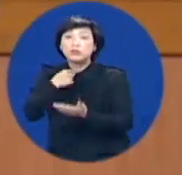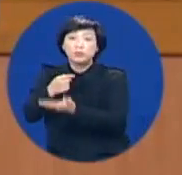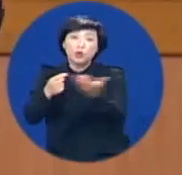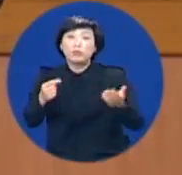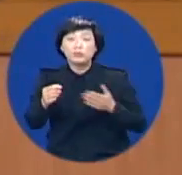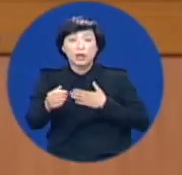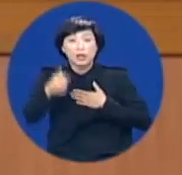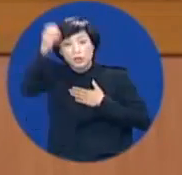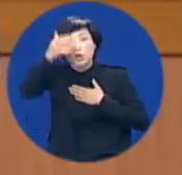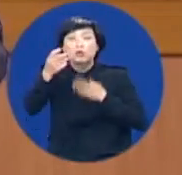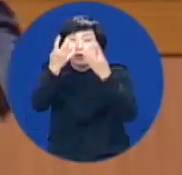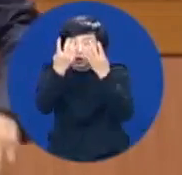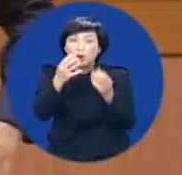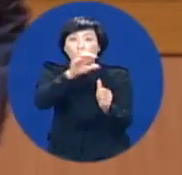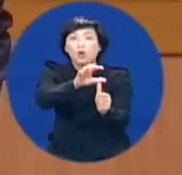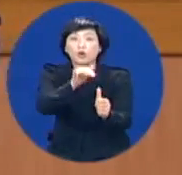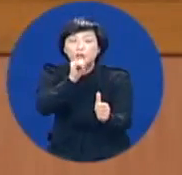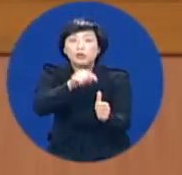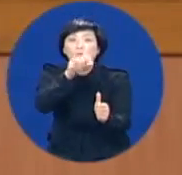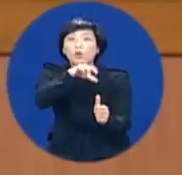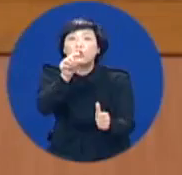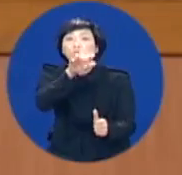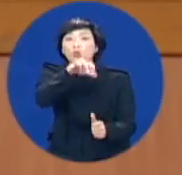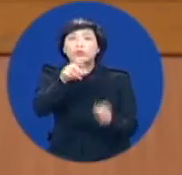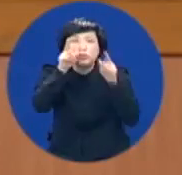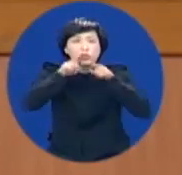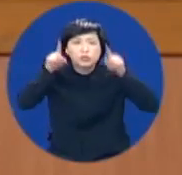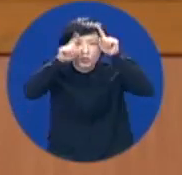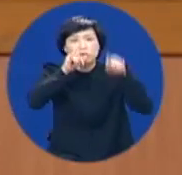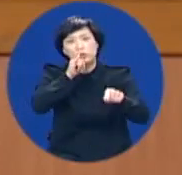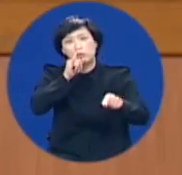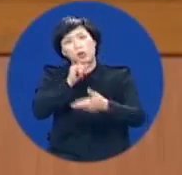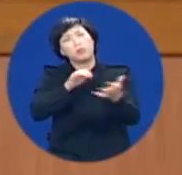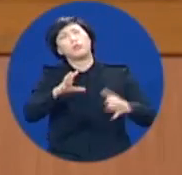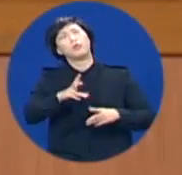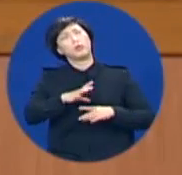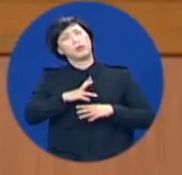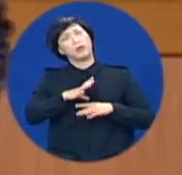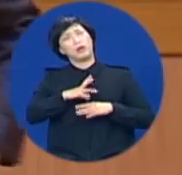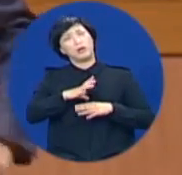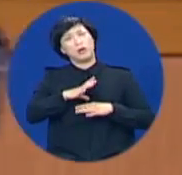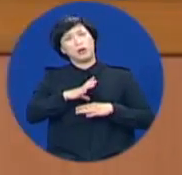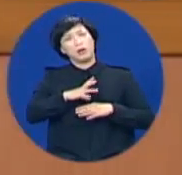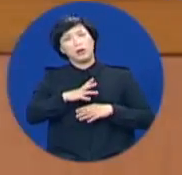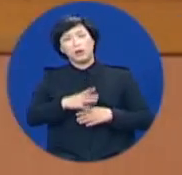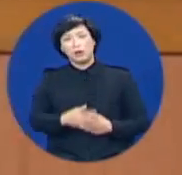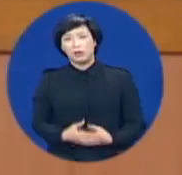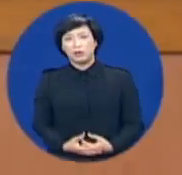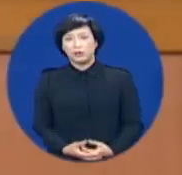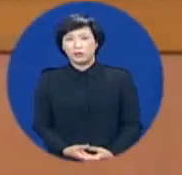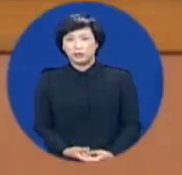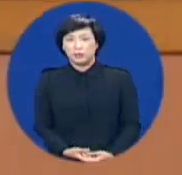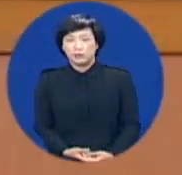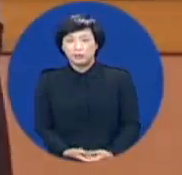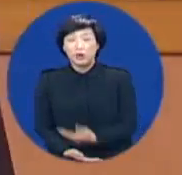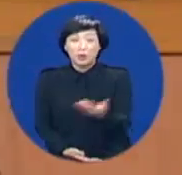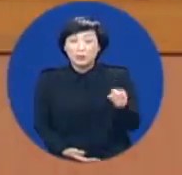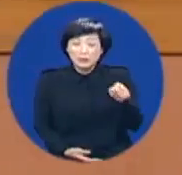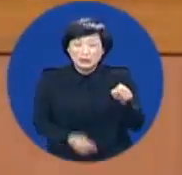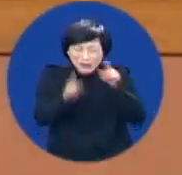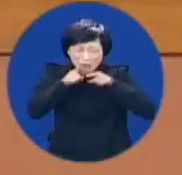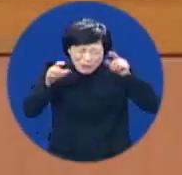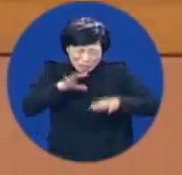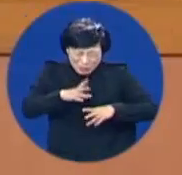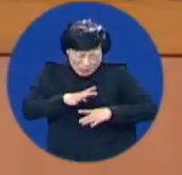내 영혼이 감옥에 가는데 거가 지옥이요. 무섭지요 진짜. 그 지옥이